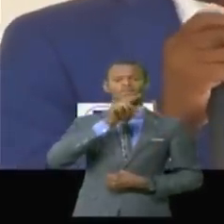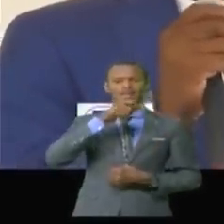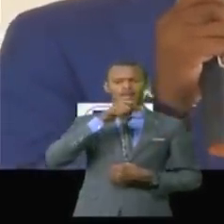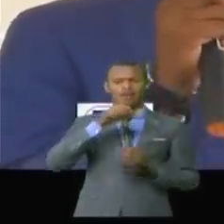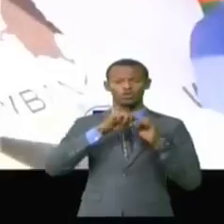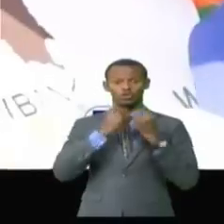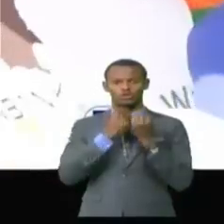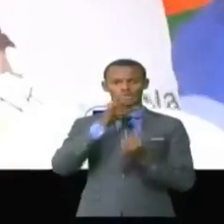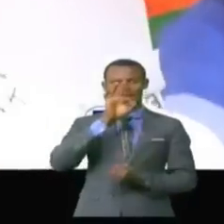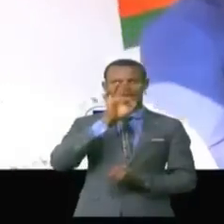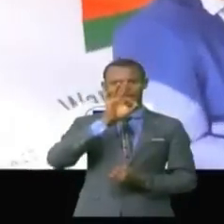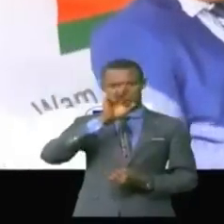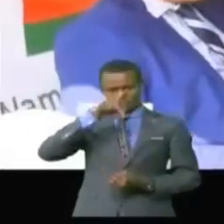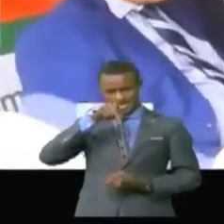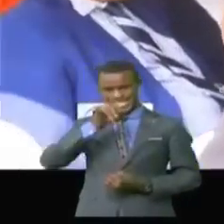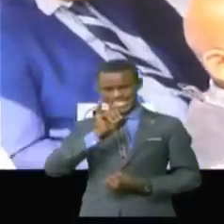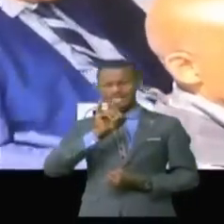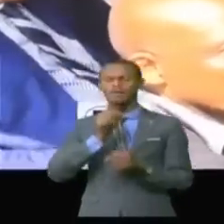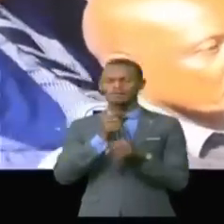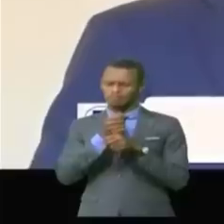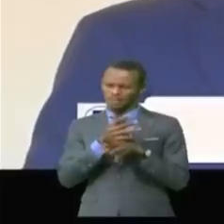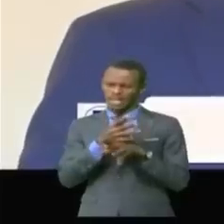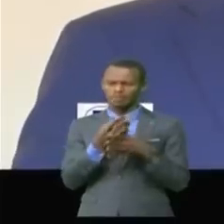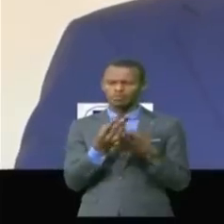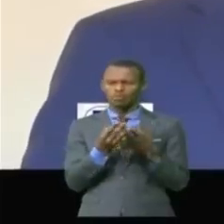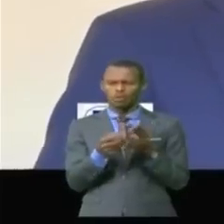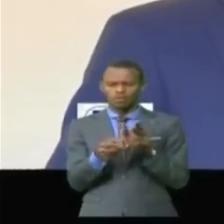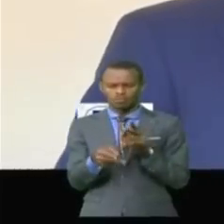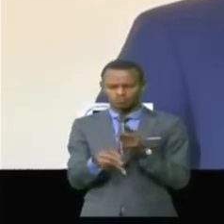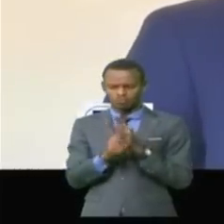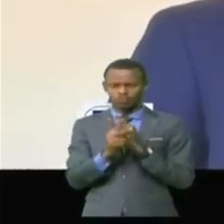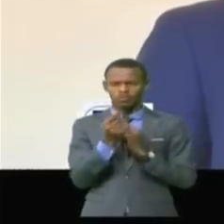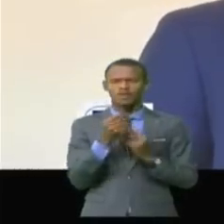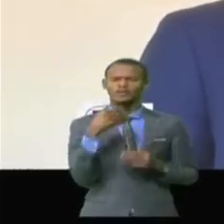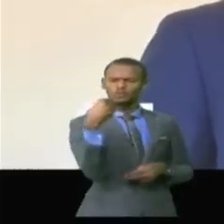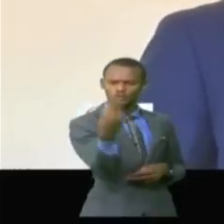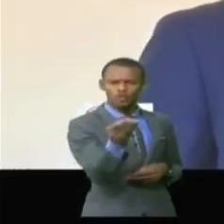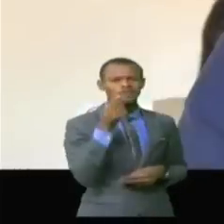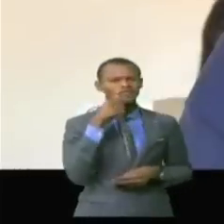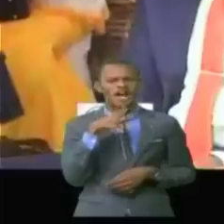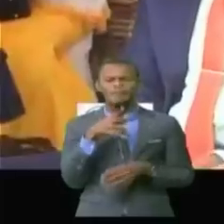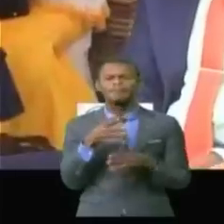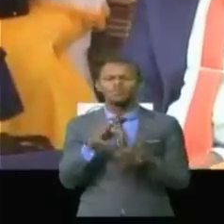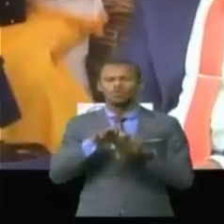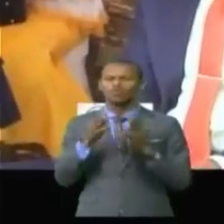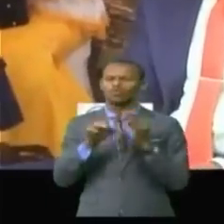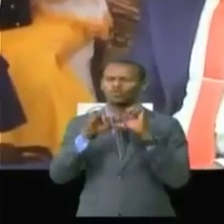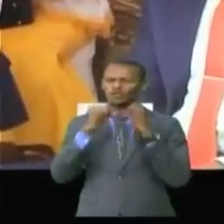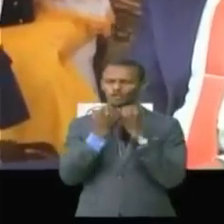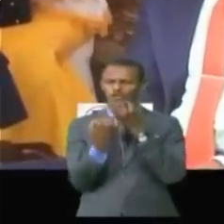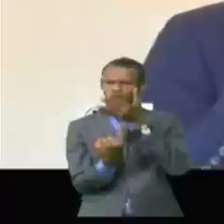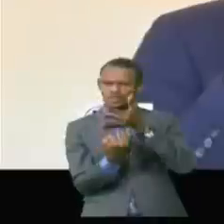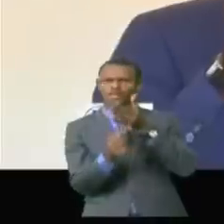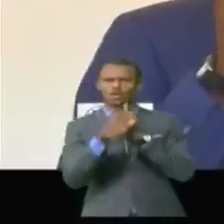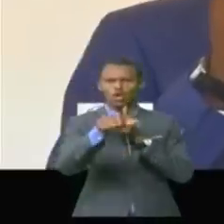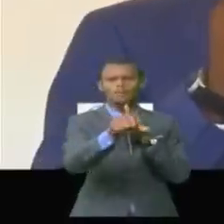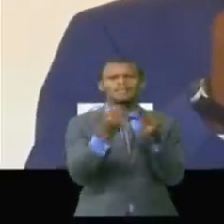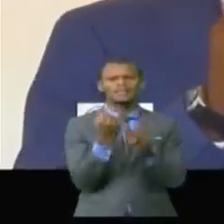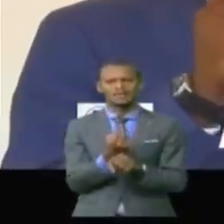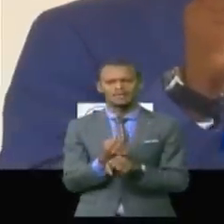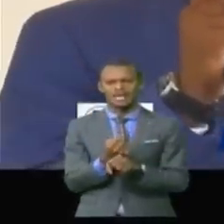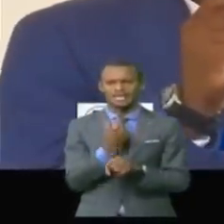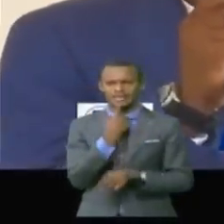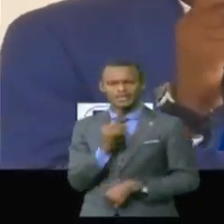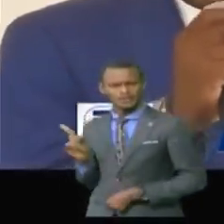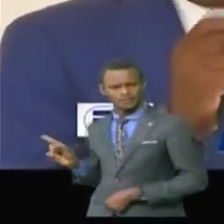en particulier en accordant des prêts à des taux avantageux. Soyez assurés, le FPI a une mission